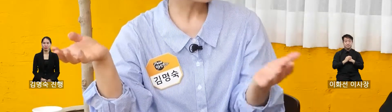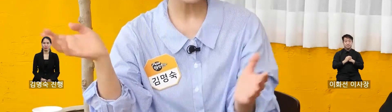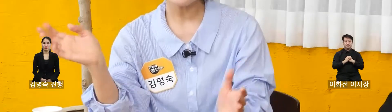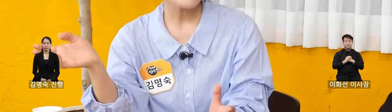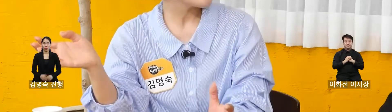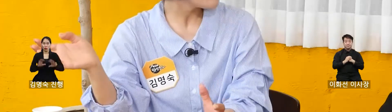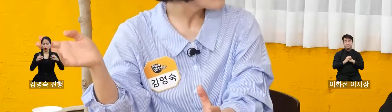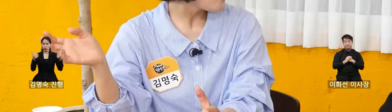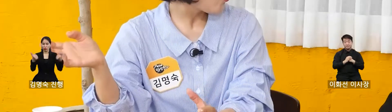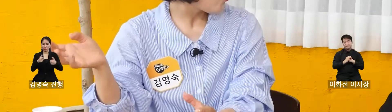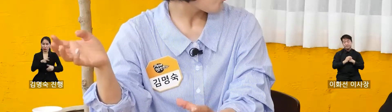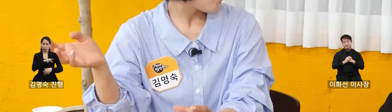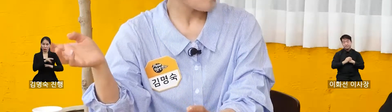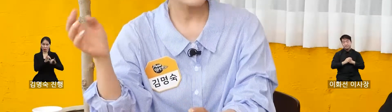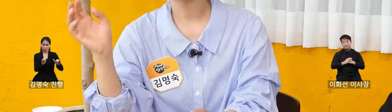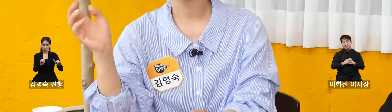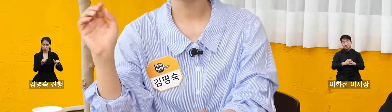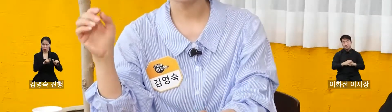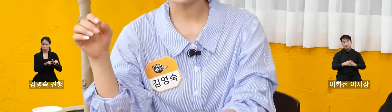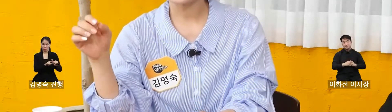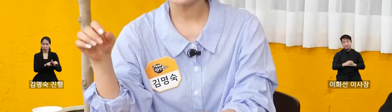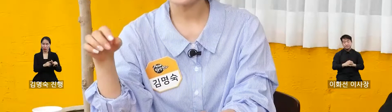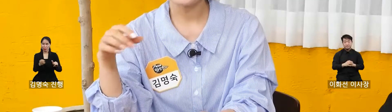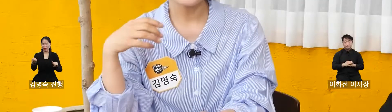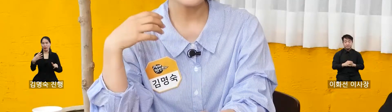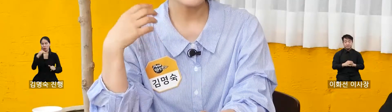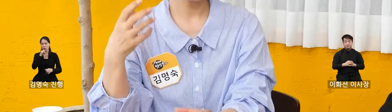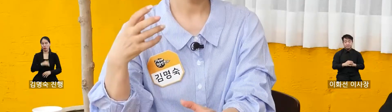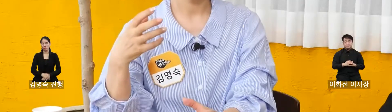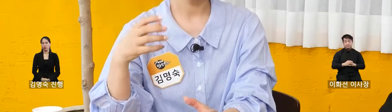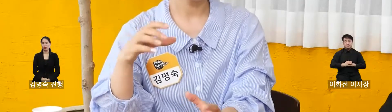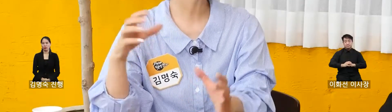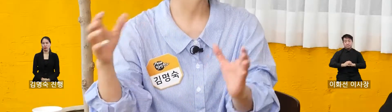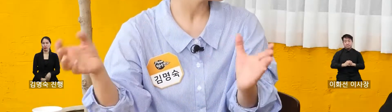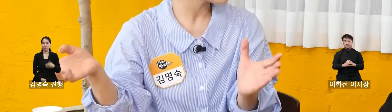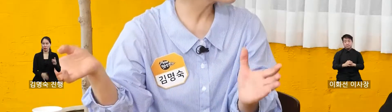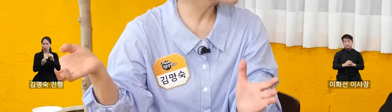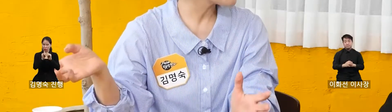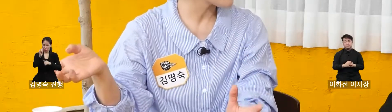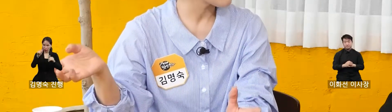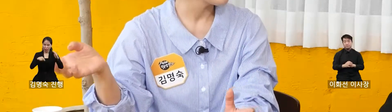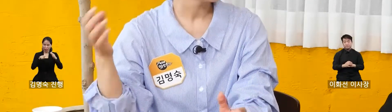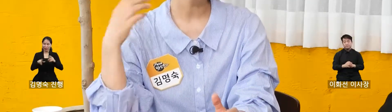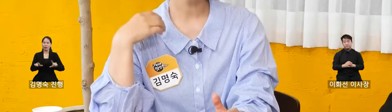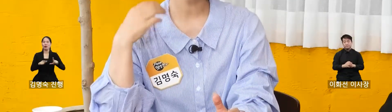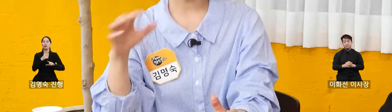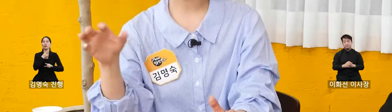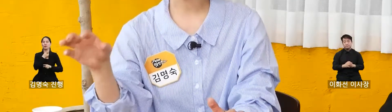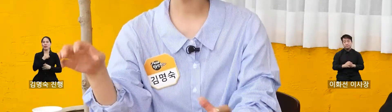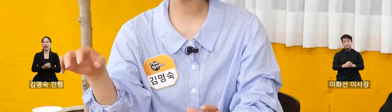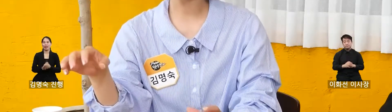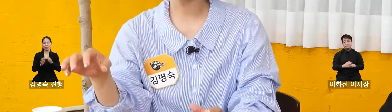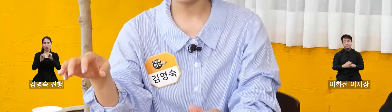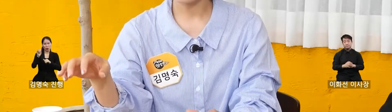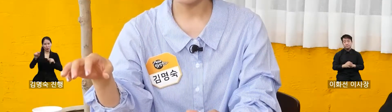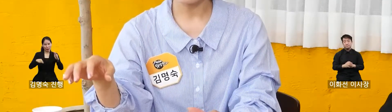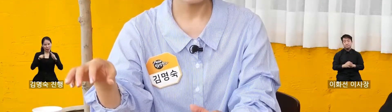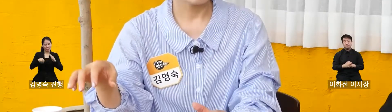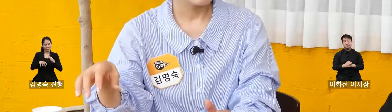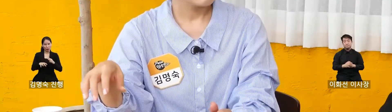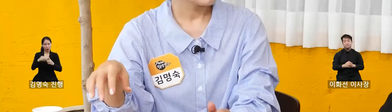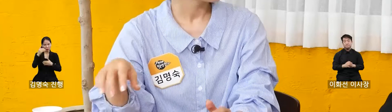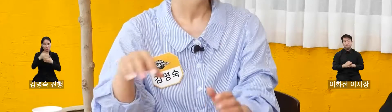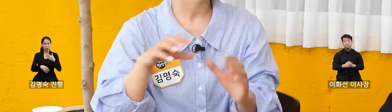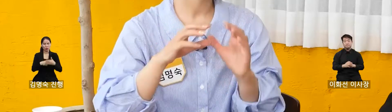저희 국회의원분도 네. 그런 말씀을 하셨거든요. 당신이 역사에 살고 싶다. 근데 그 역사에 산다는 게